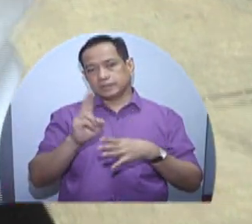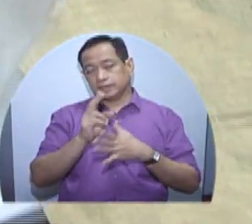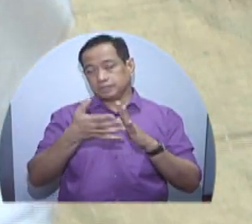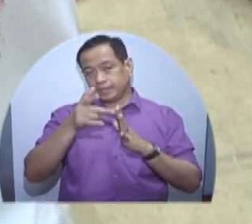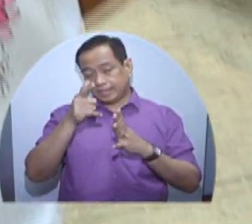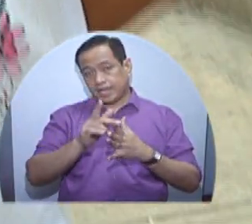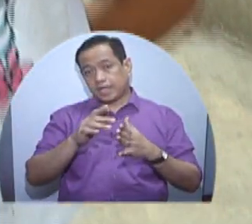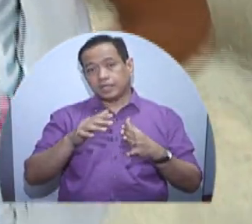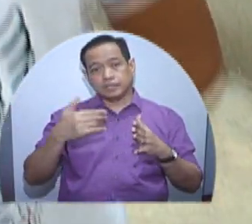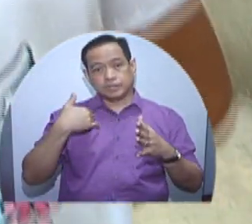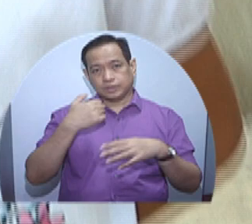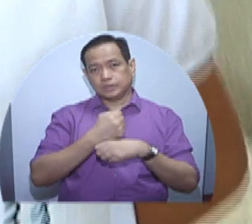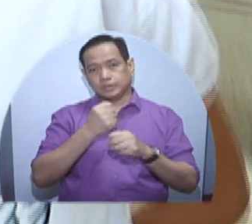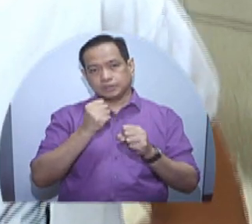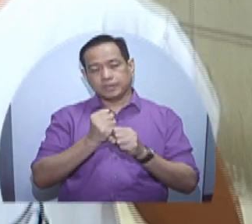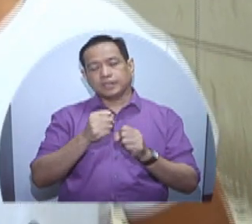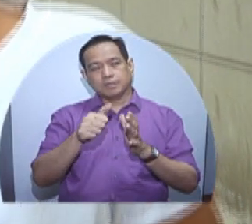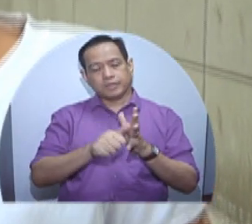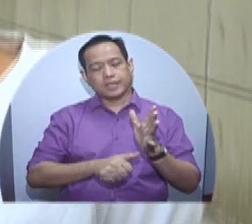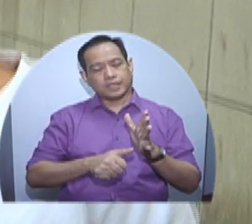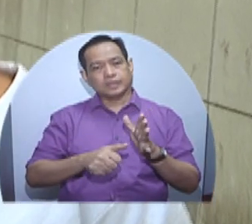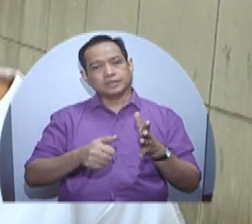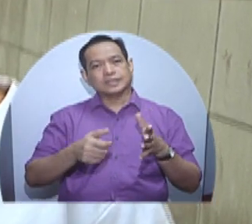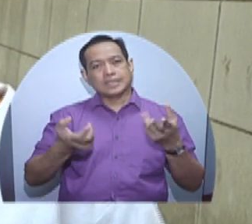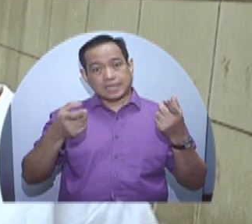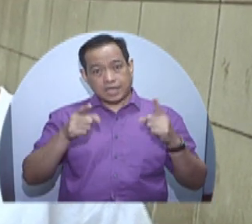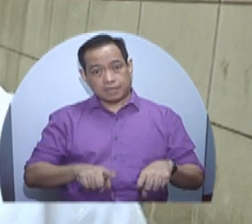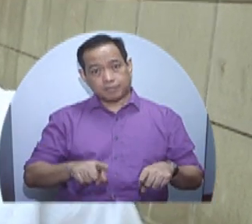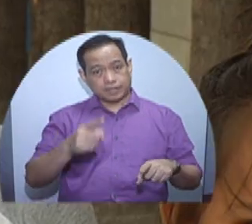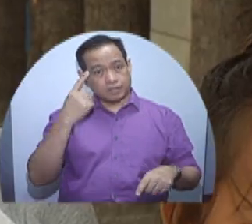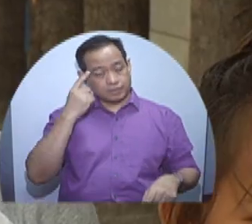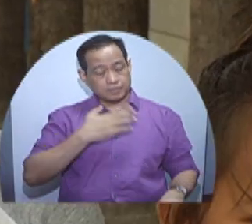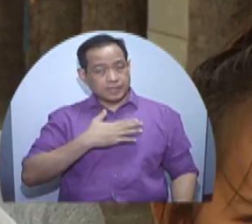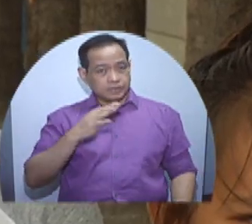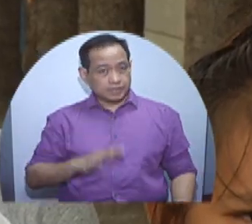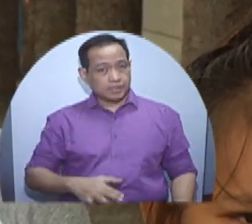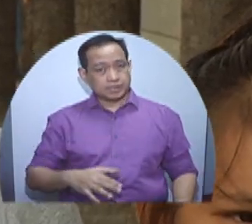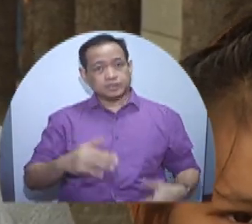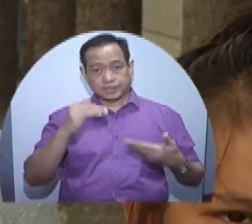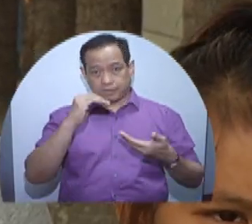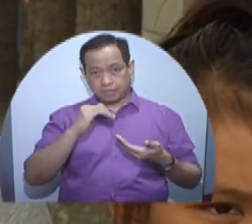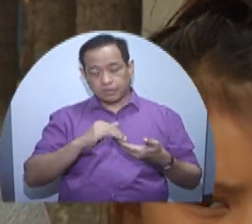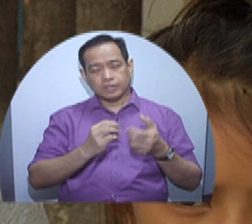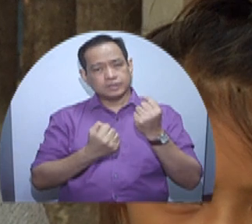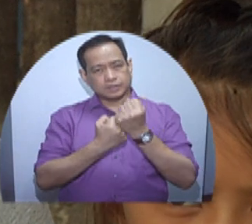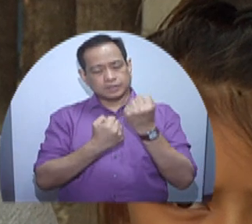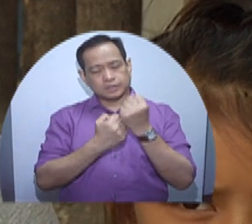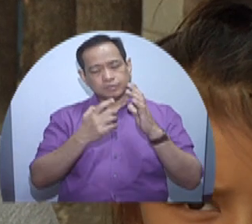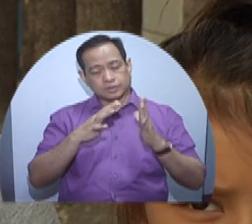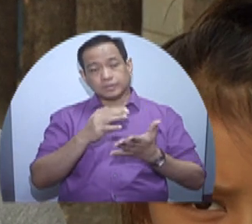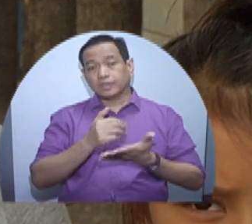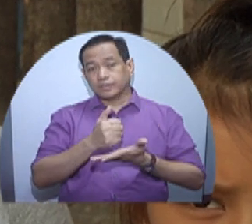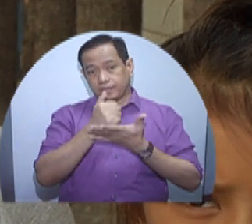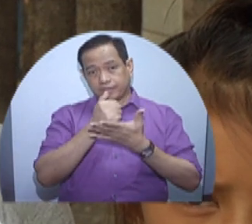niya para maisakatuparan po yung operasyon para sa anak ko, sa kapwa ko, mahal ko, sa sponsor po